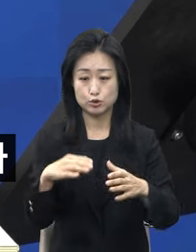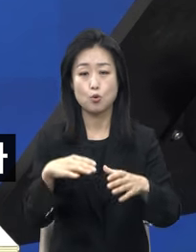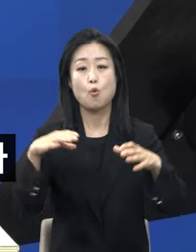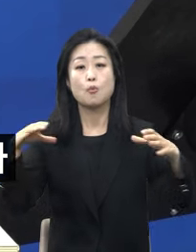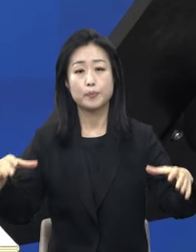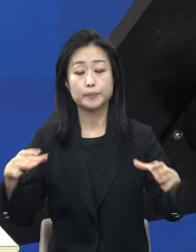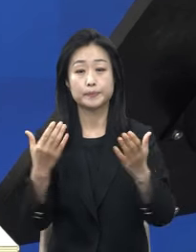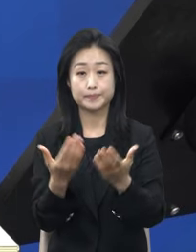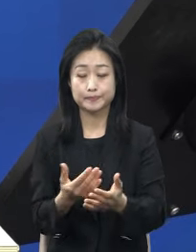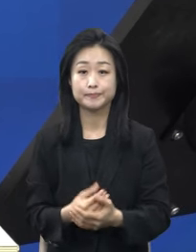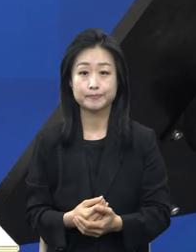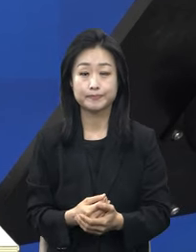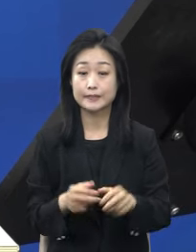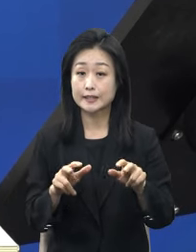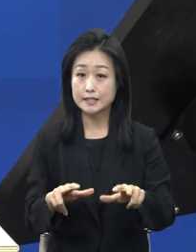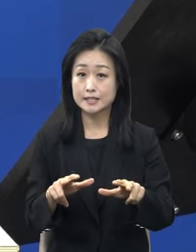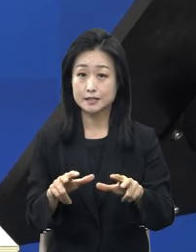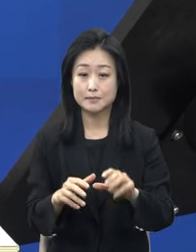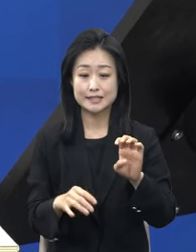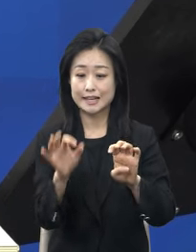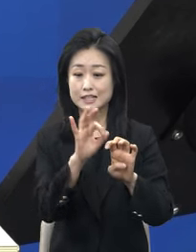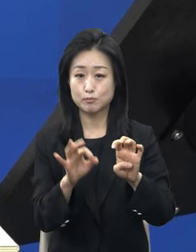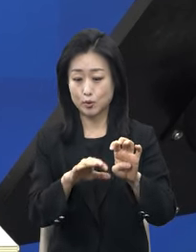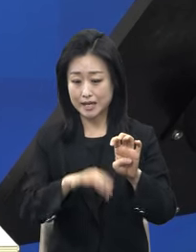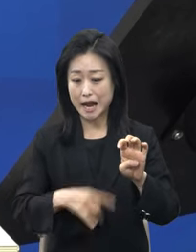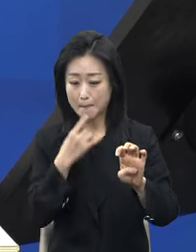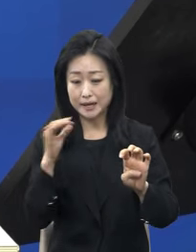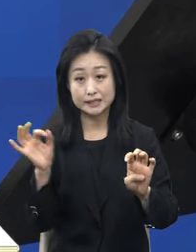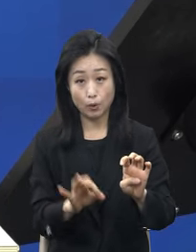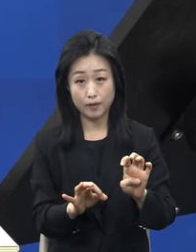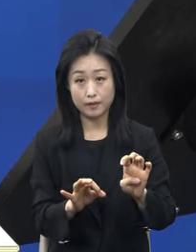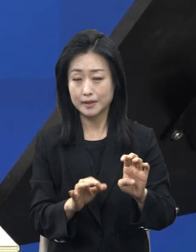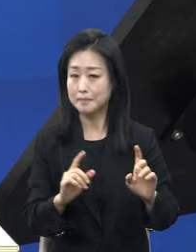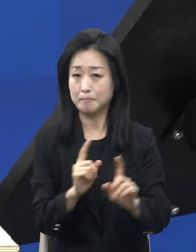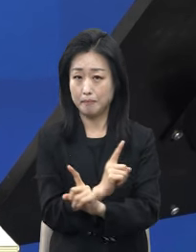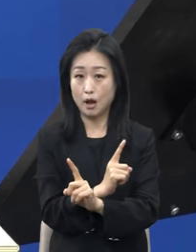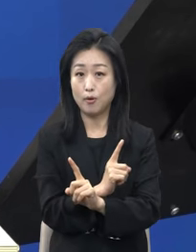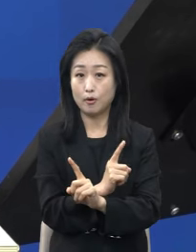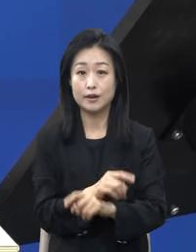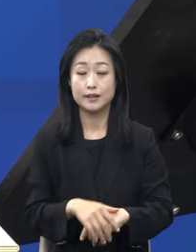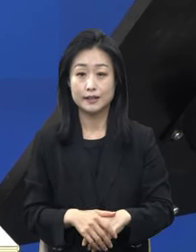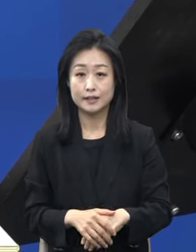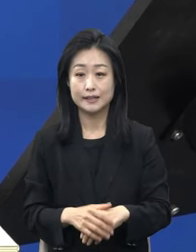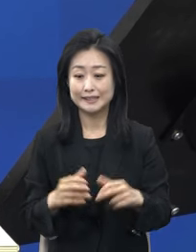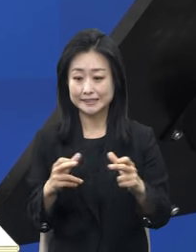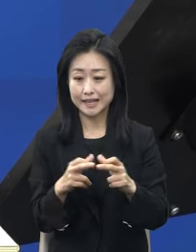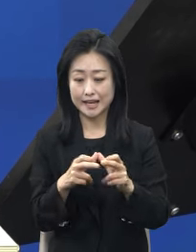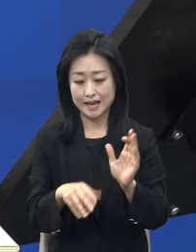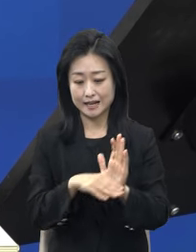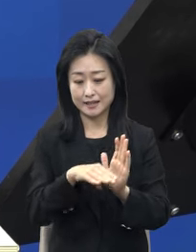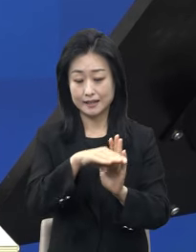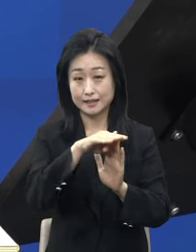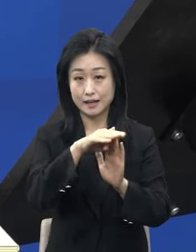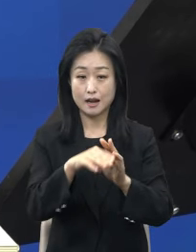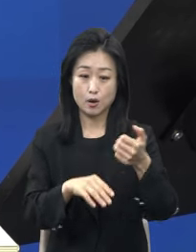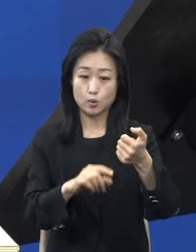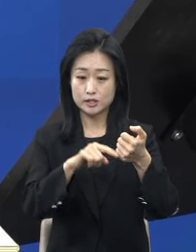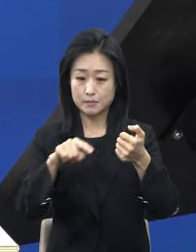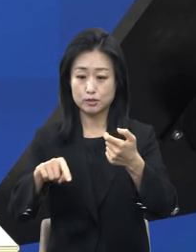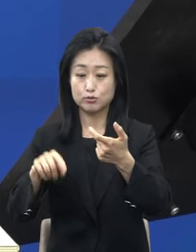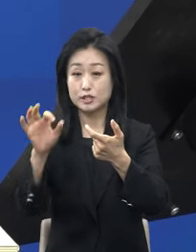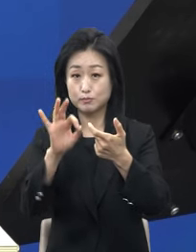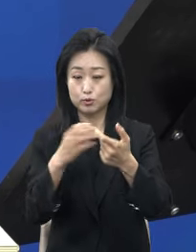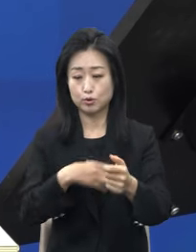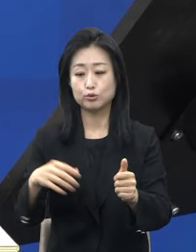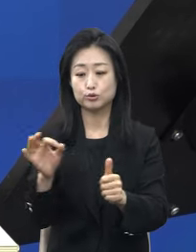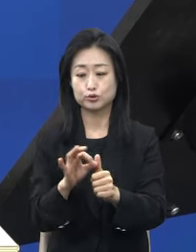추진하겠습니다. 현재는 중위소득 40% 이하만 가능하지만 장애의 경증에 따라 50에서 60%도 의료수급을 받을